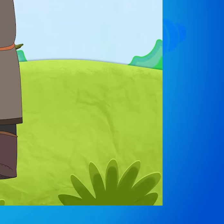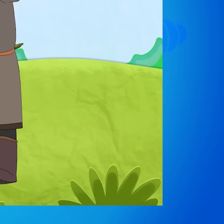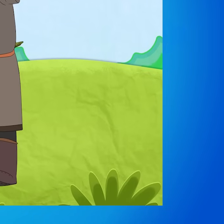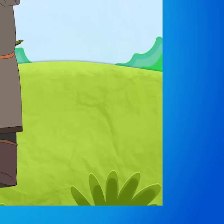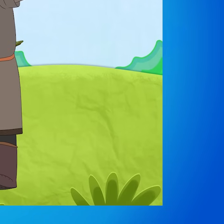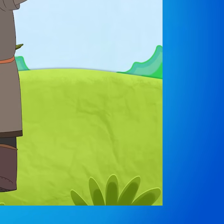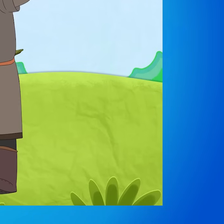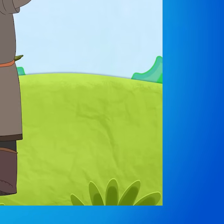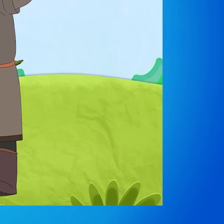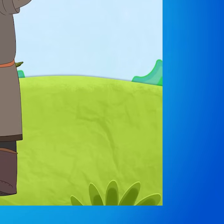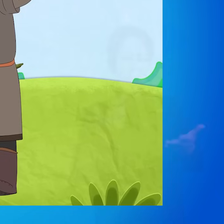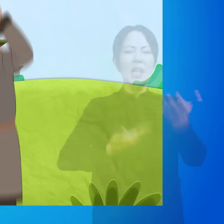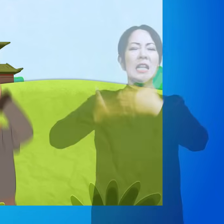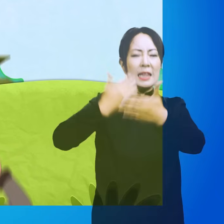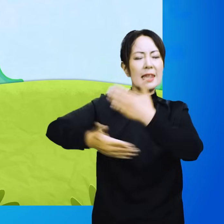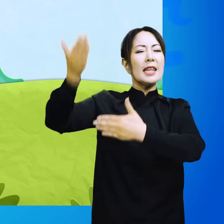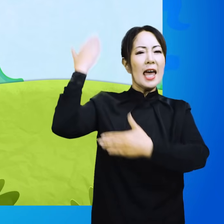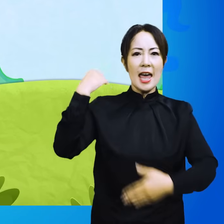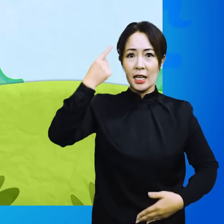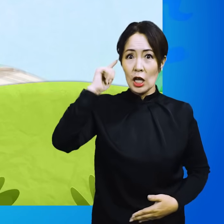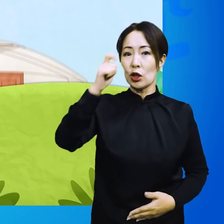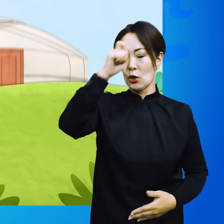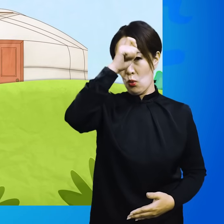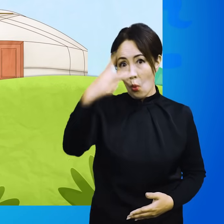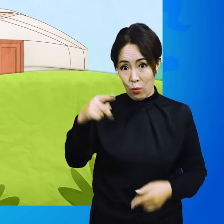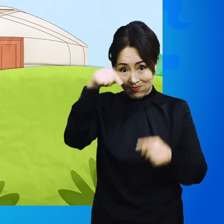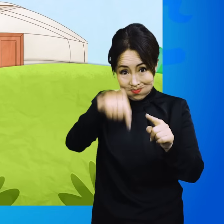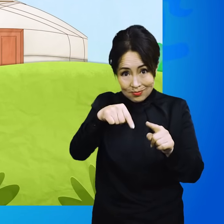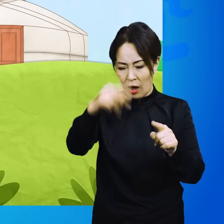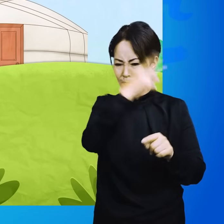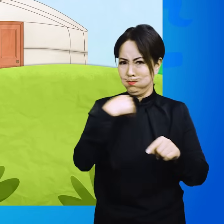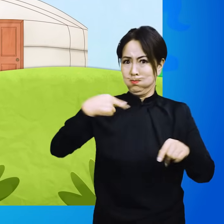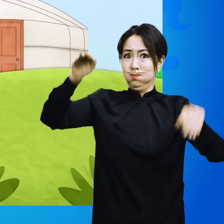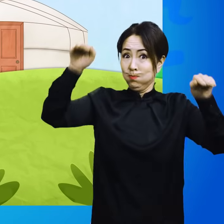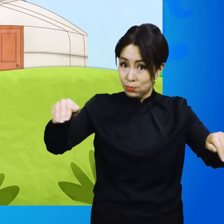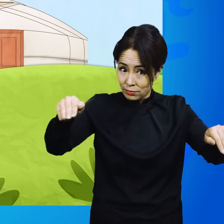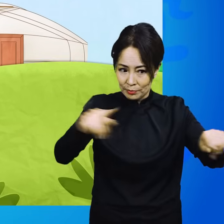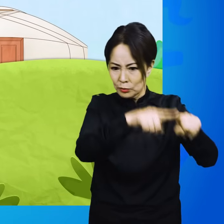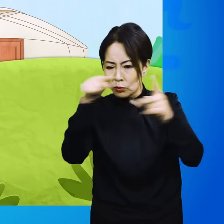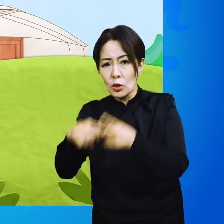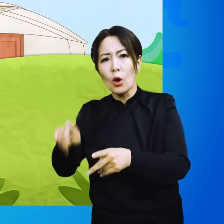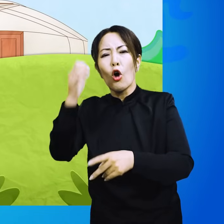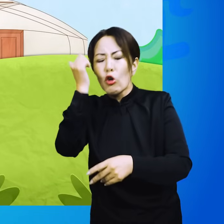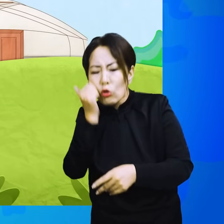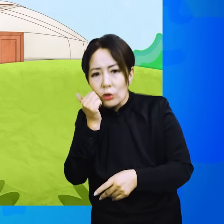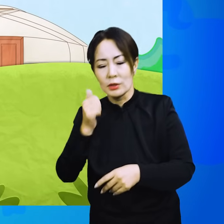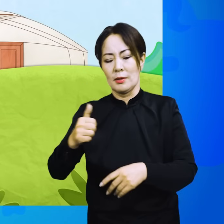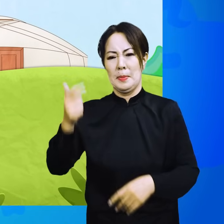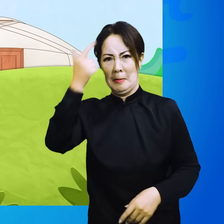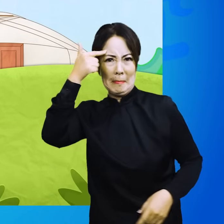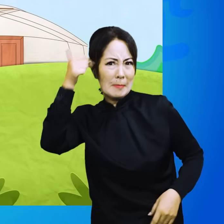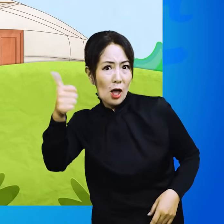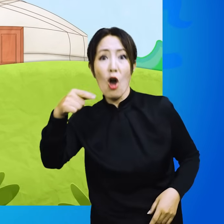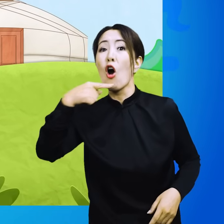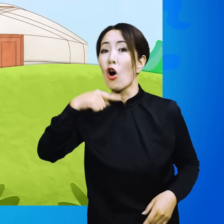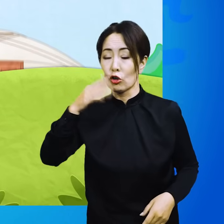Урд нэг тэнэг хүүтэй хаан байжээ. Мөн тэр улсад цэцэн охинтэй нэгэн хөгшин байж. Тэр охиныг монхог тайждан авч өгье гэж